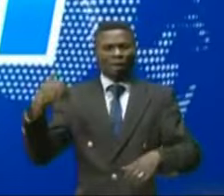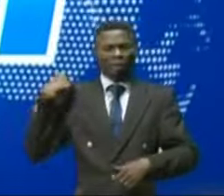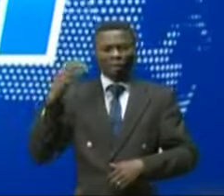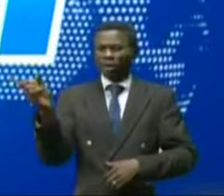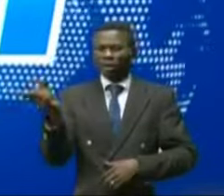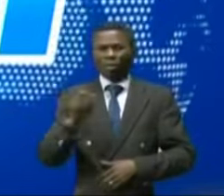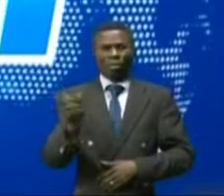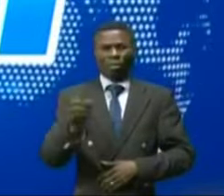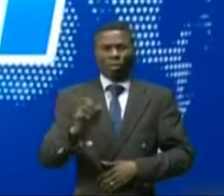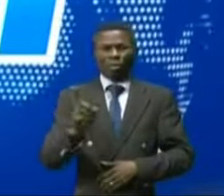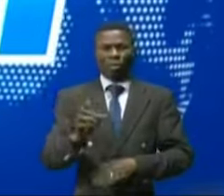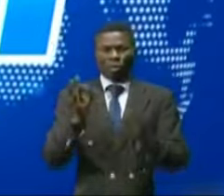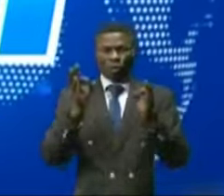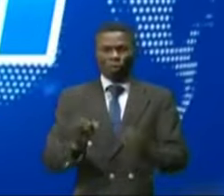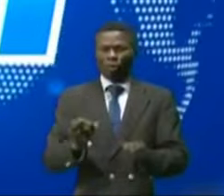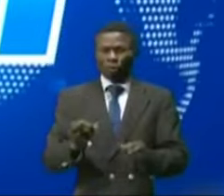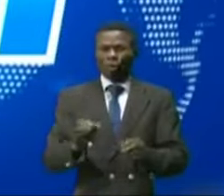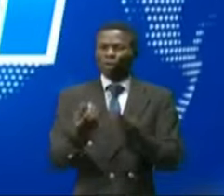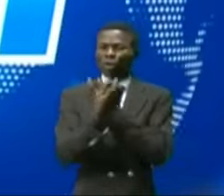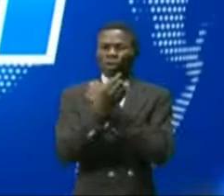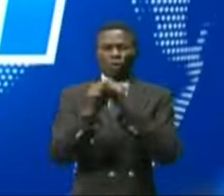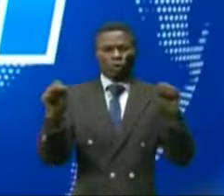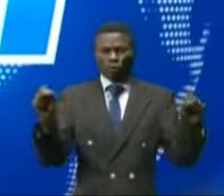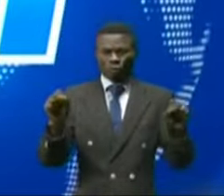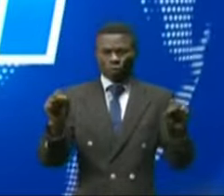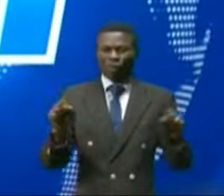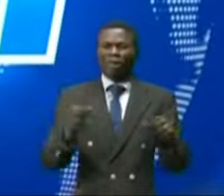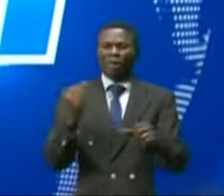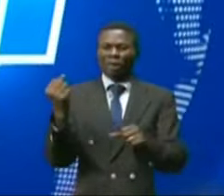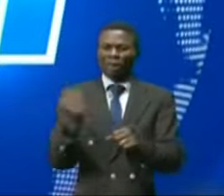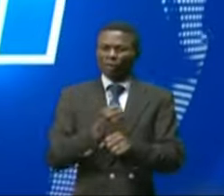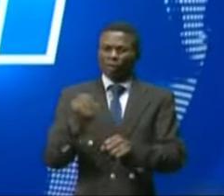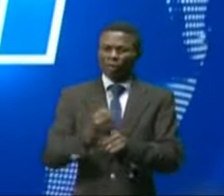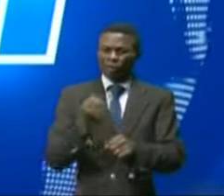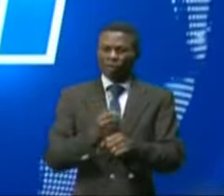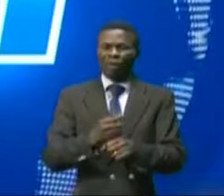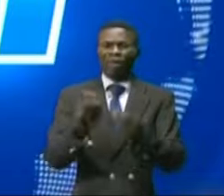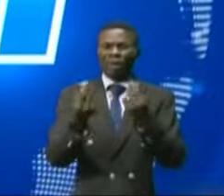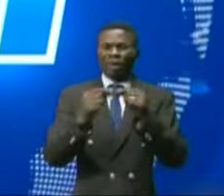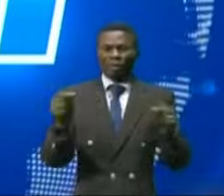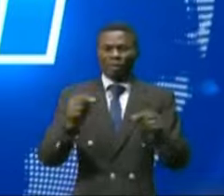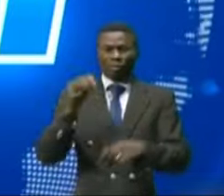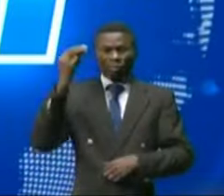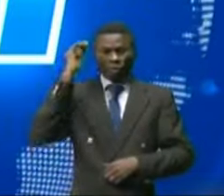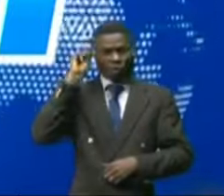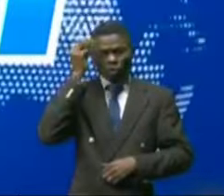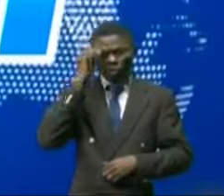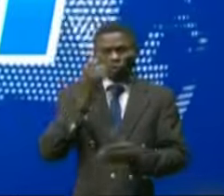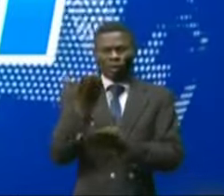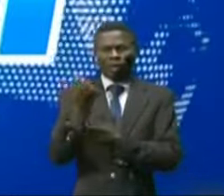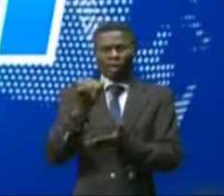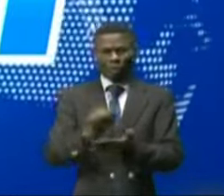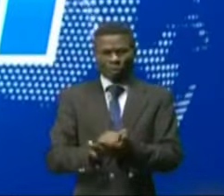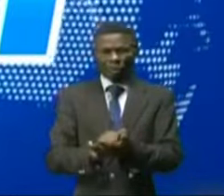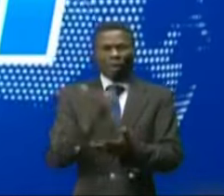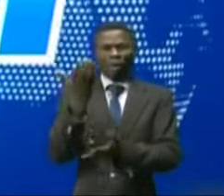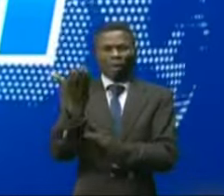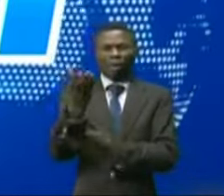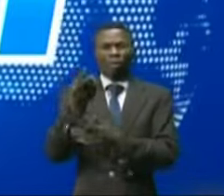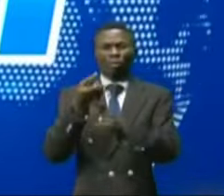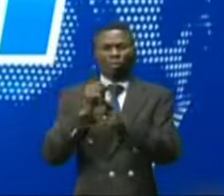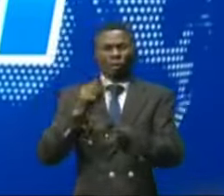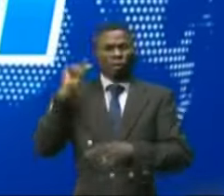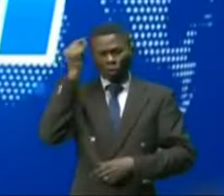participations de l'examen d'État édition 2024. Vous venez d'ailleurs de suivre le porte-parole du gouvernement qui en fait mention de cette information, un plaidoyer que mènent également